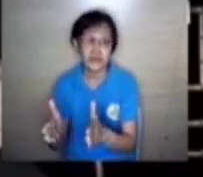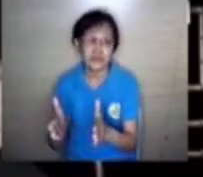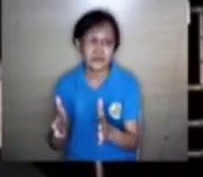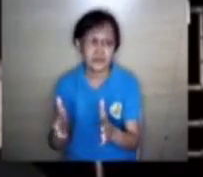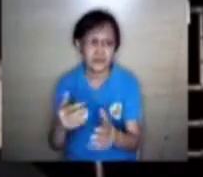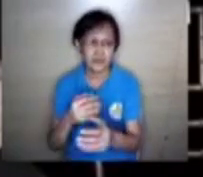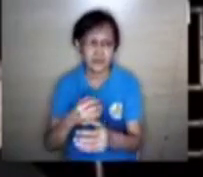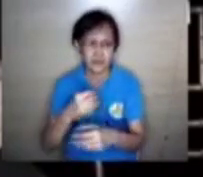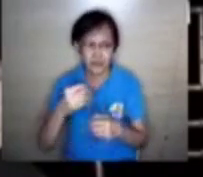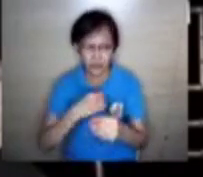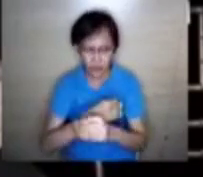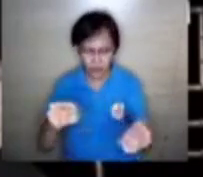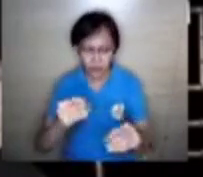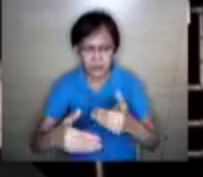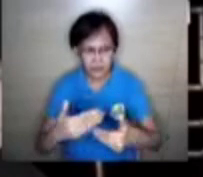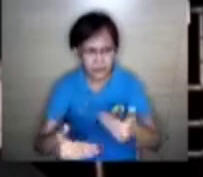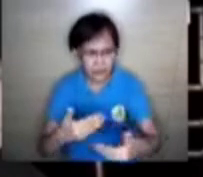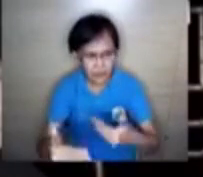nakasuhan sa korte.